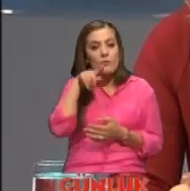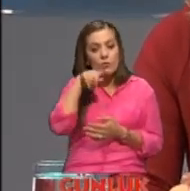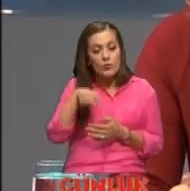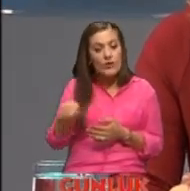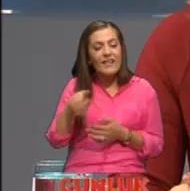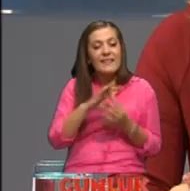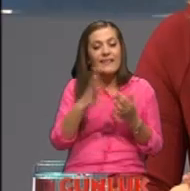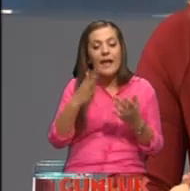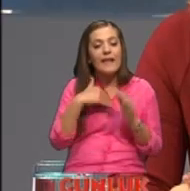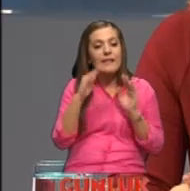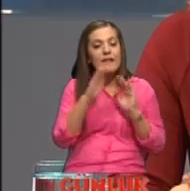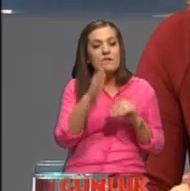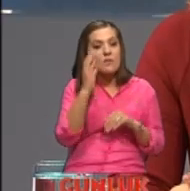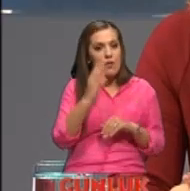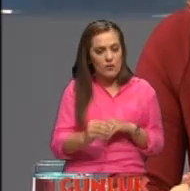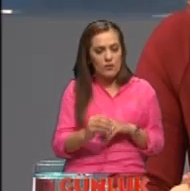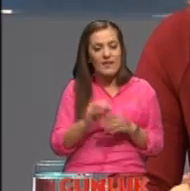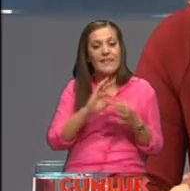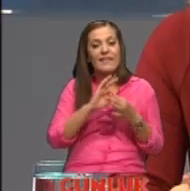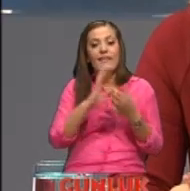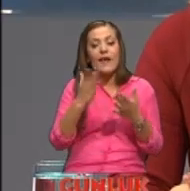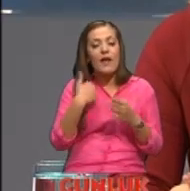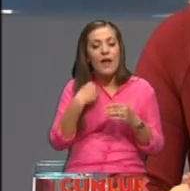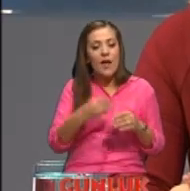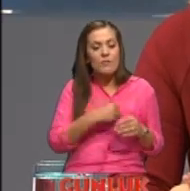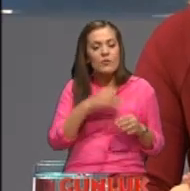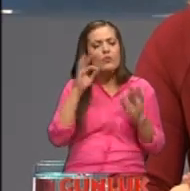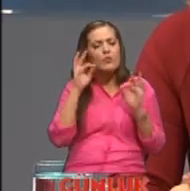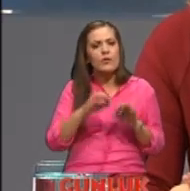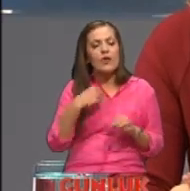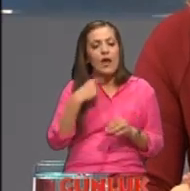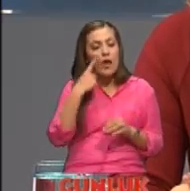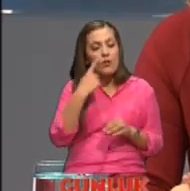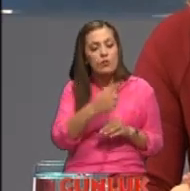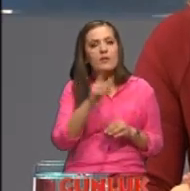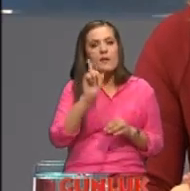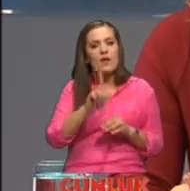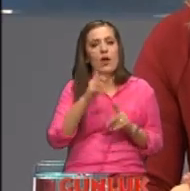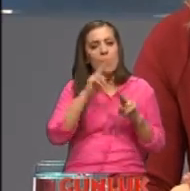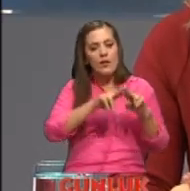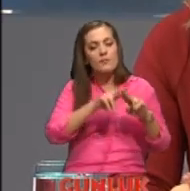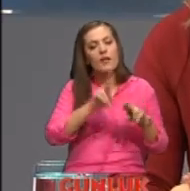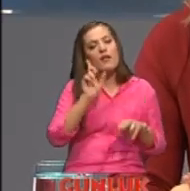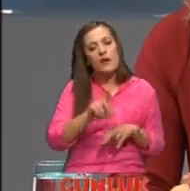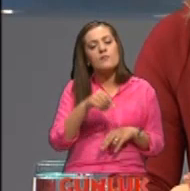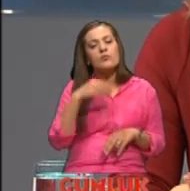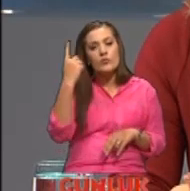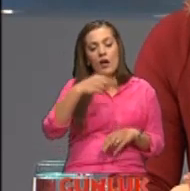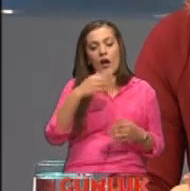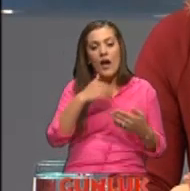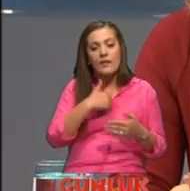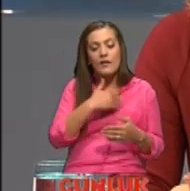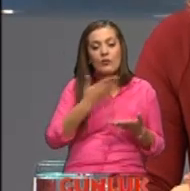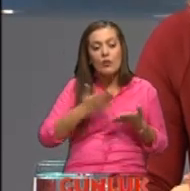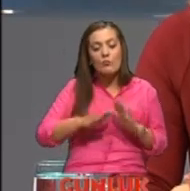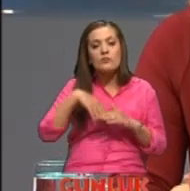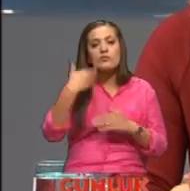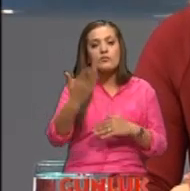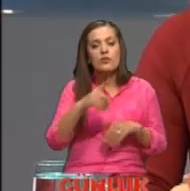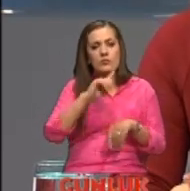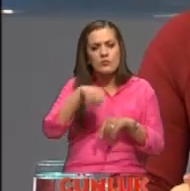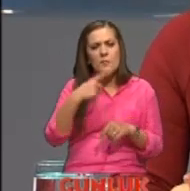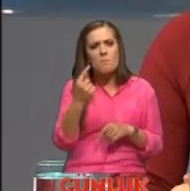bunlara ne şekilde destek olacağını, ne şekilde emzireceğini mutlaka gösterilmesi lazım. Çünkü anneler doğumdan sonraki